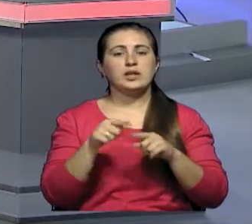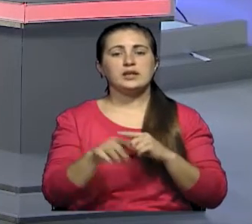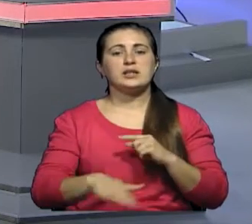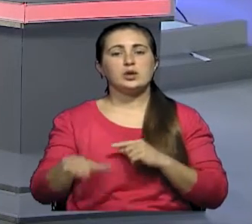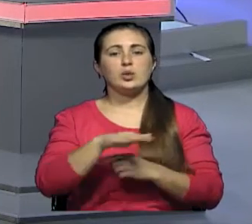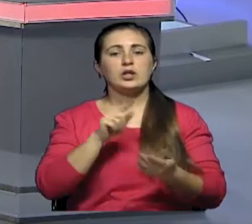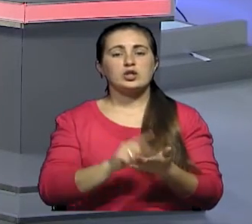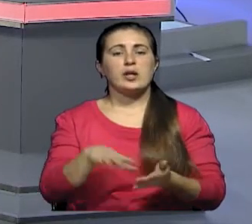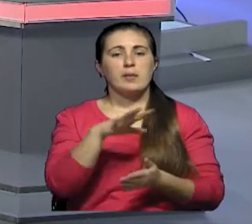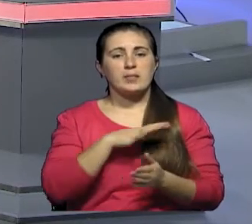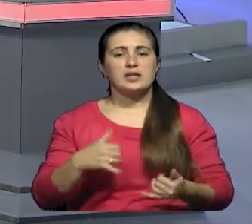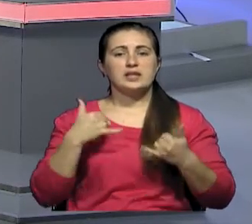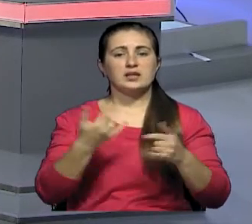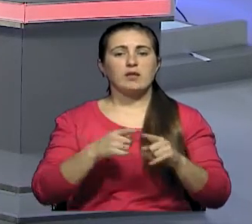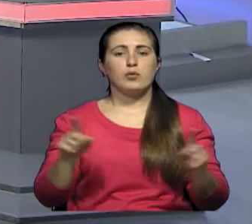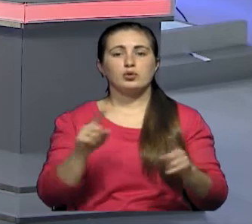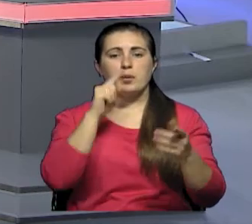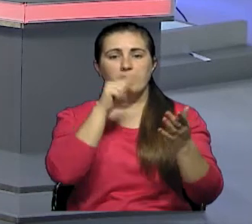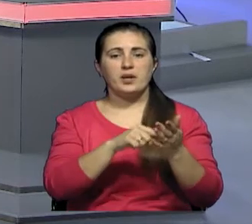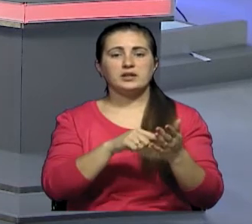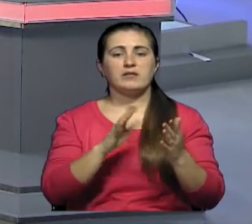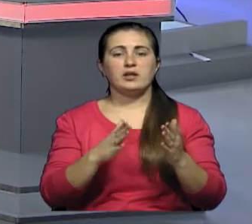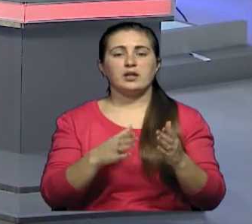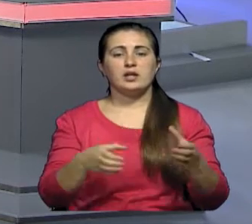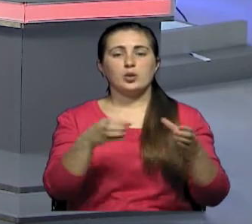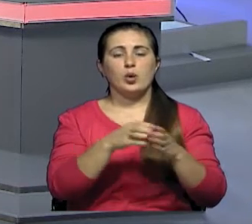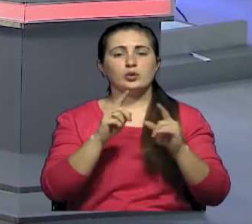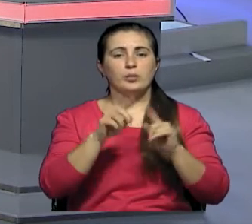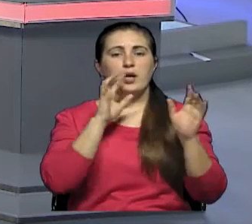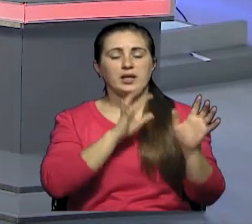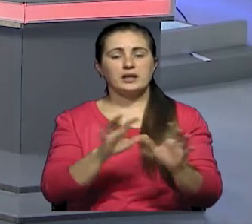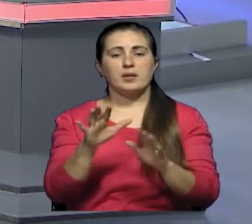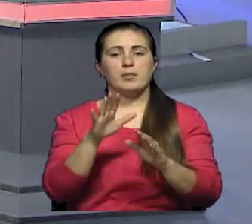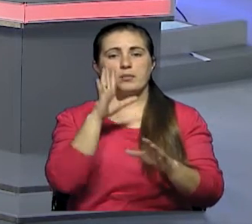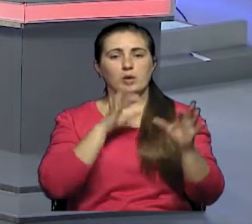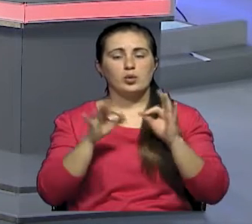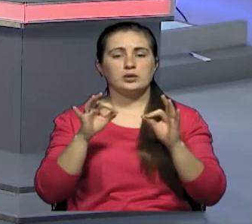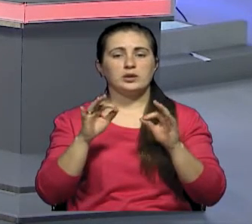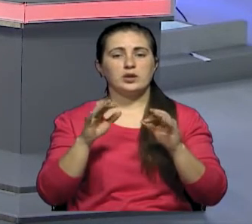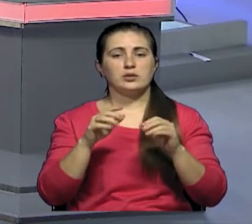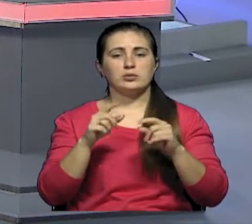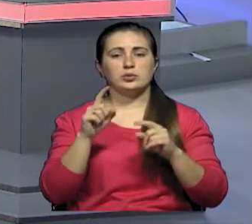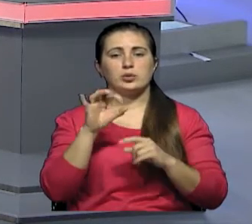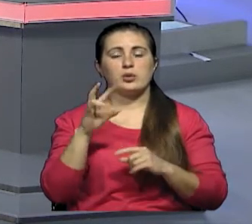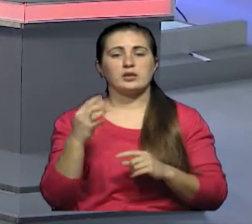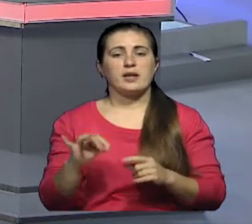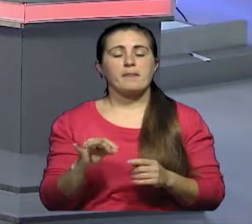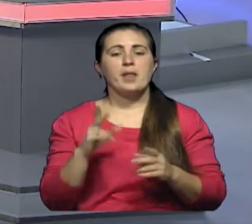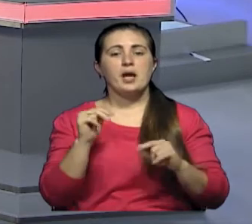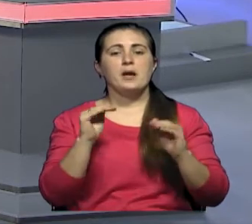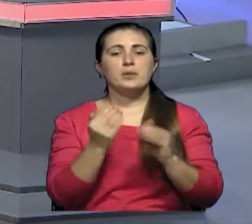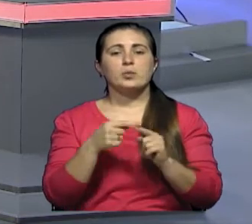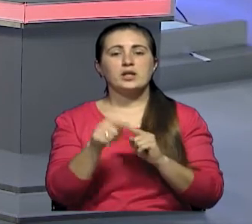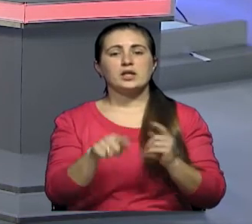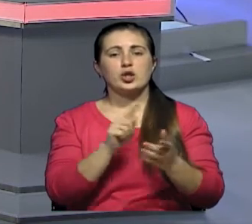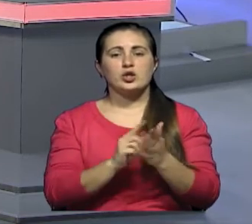быть для того чтобы попасть в категорию особо охраняемой природной зоны ну как минимум на не должны